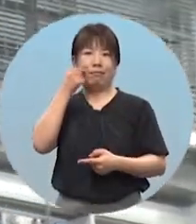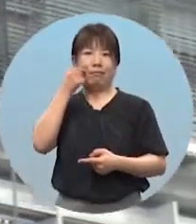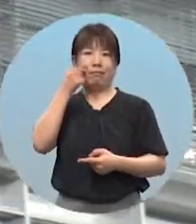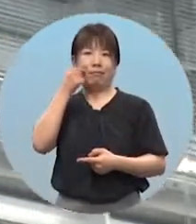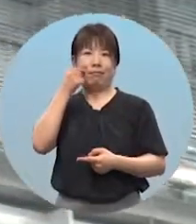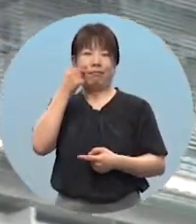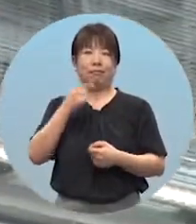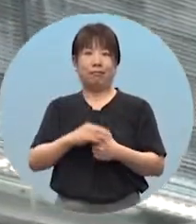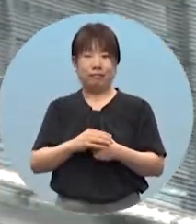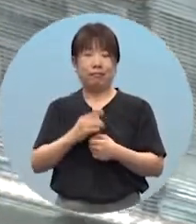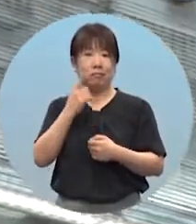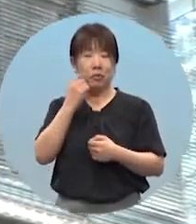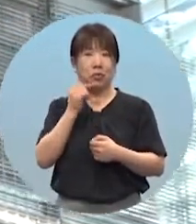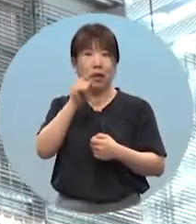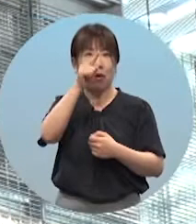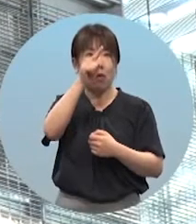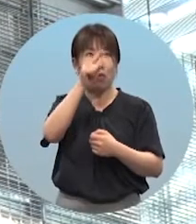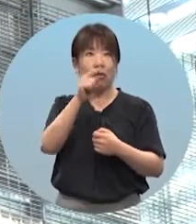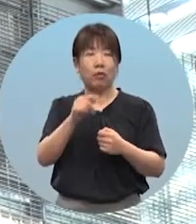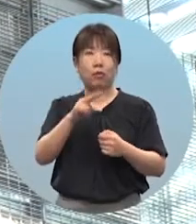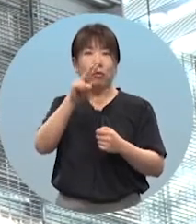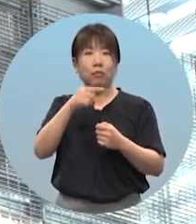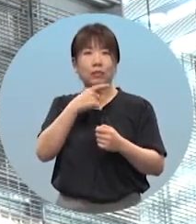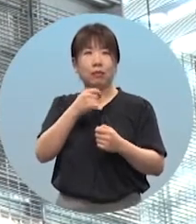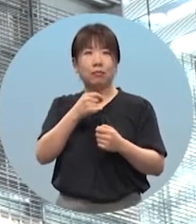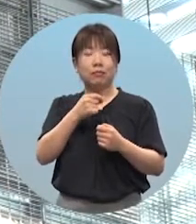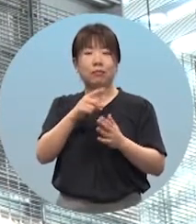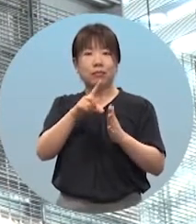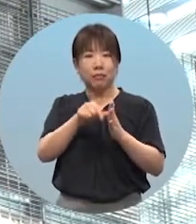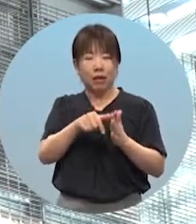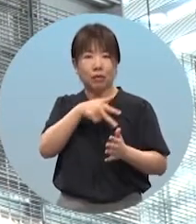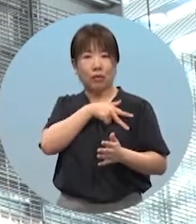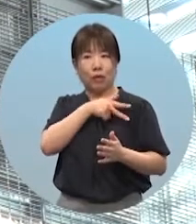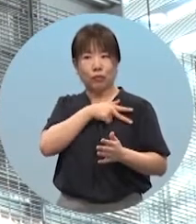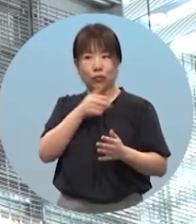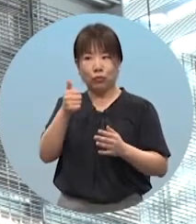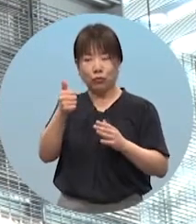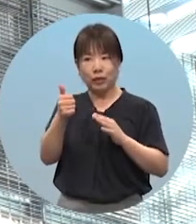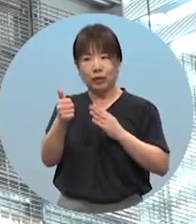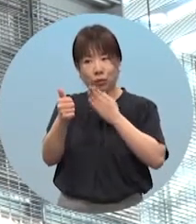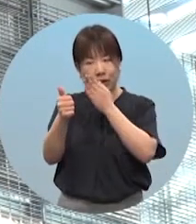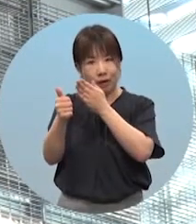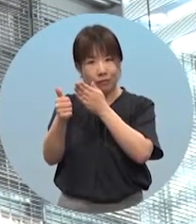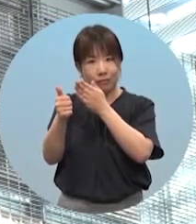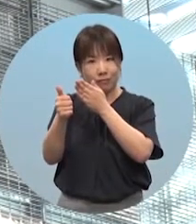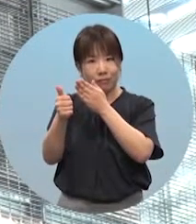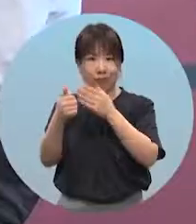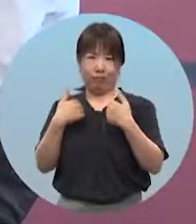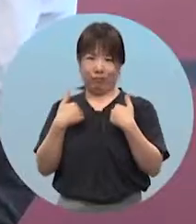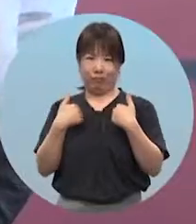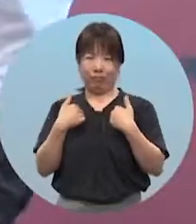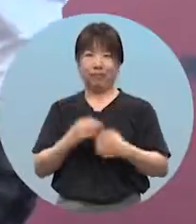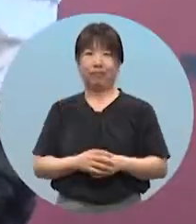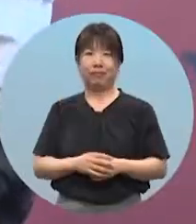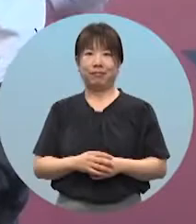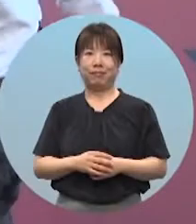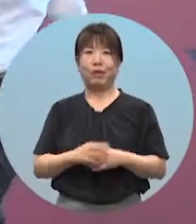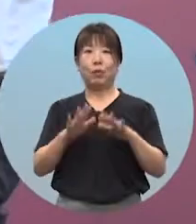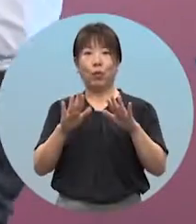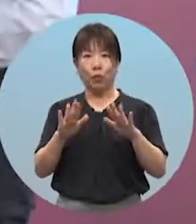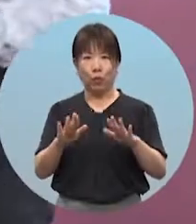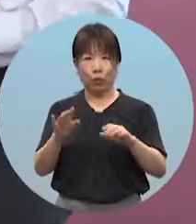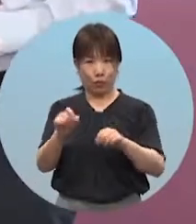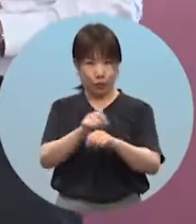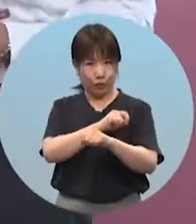にある本を読みたかったら図書館の人が行って取ってきます。じゃあ今日はちょっと特別に、行ってみたいと思